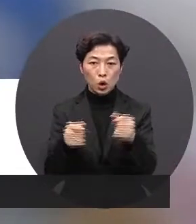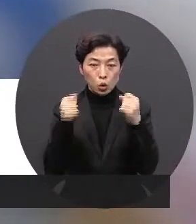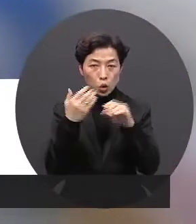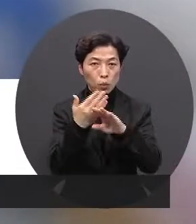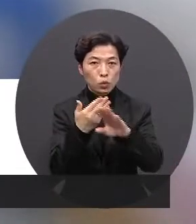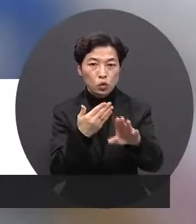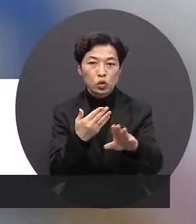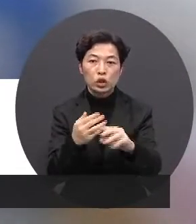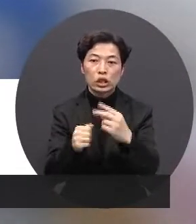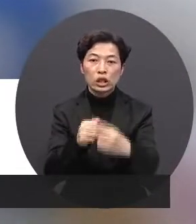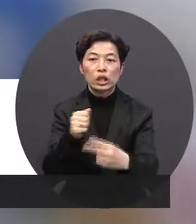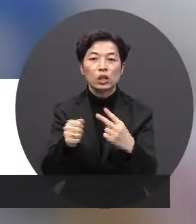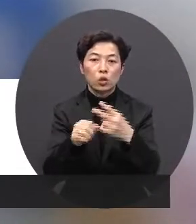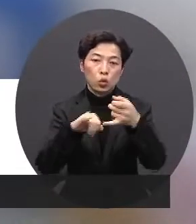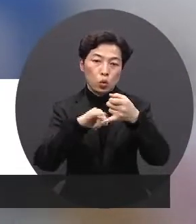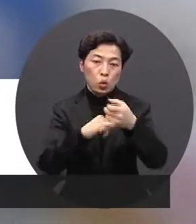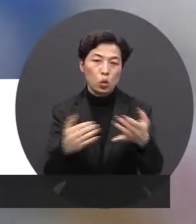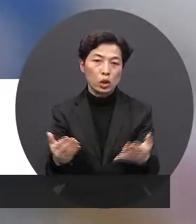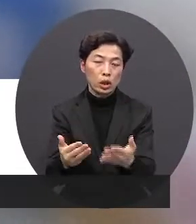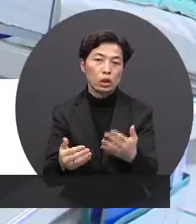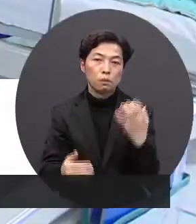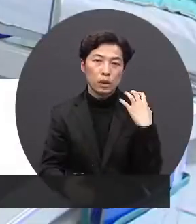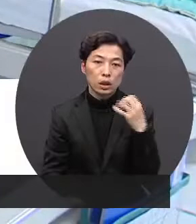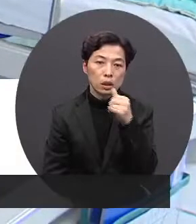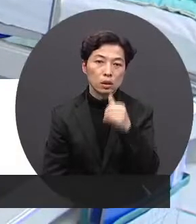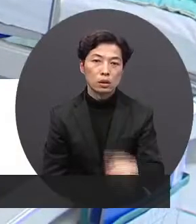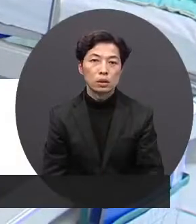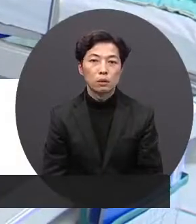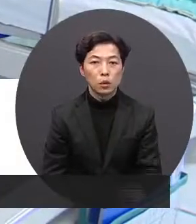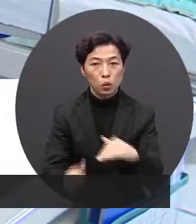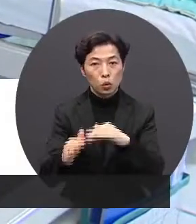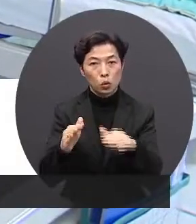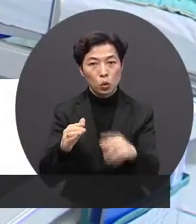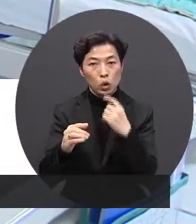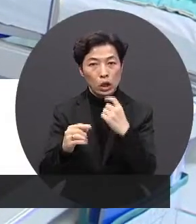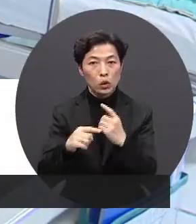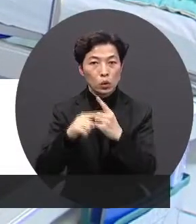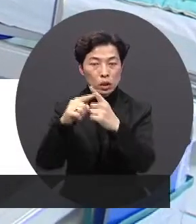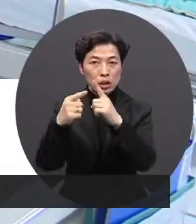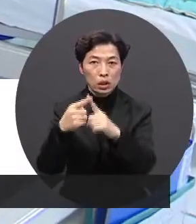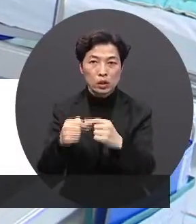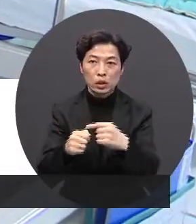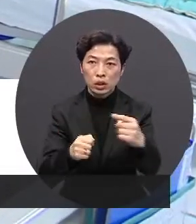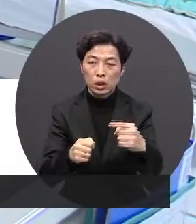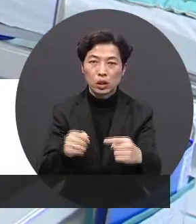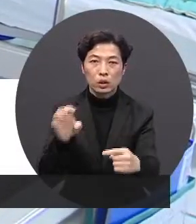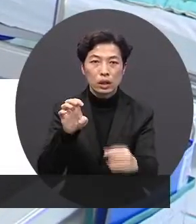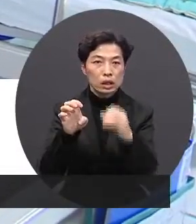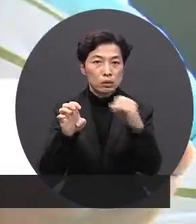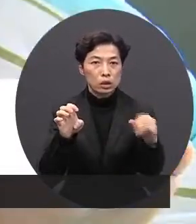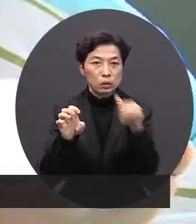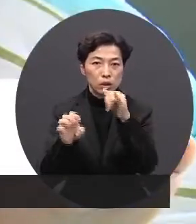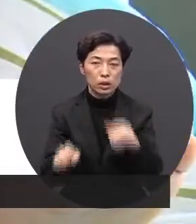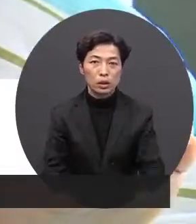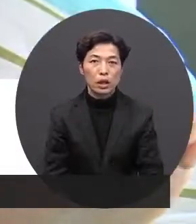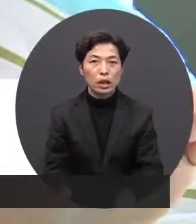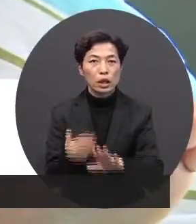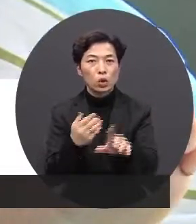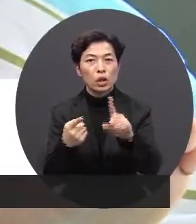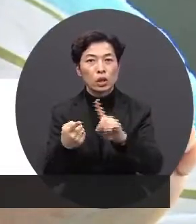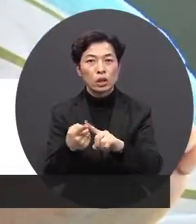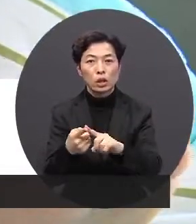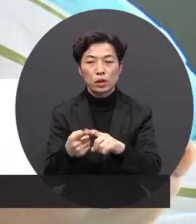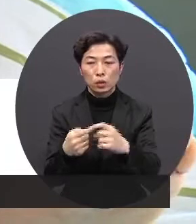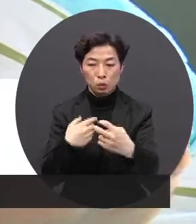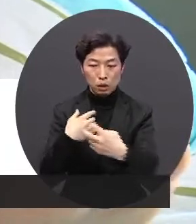2년간 의무 복무하게 됩니다. 공공간호사는 올해 40명, 내년 40명으로 정해졌고 이후로는